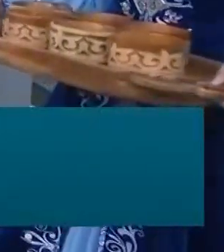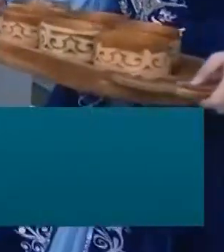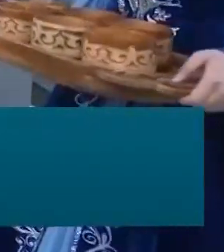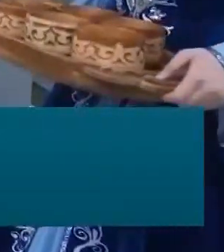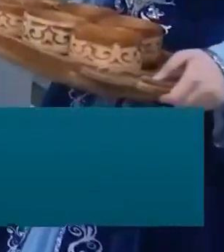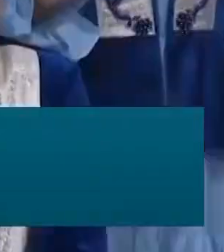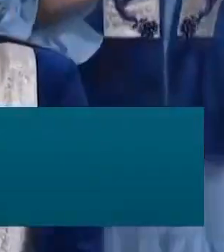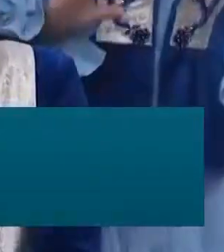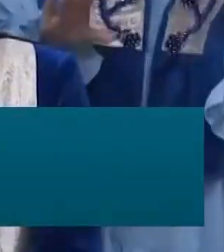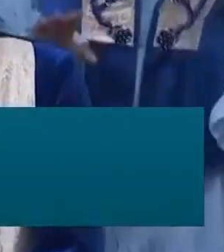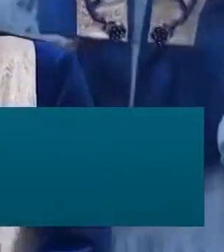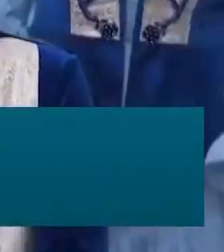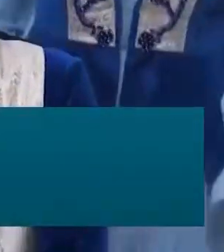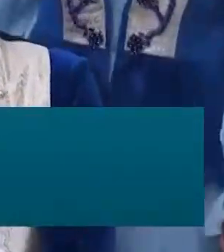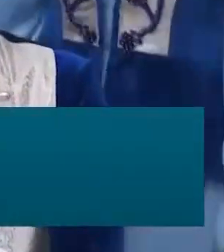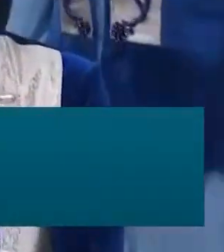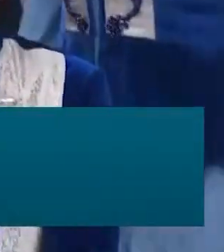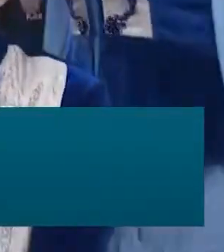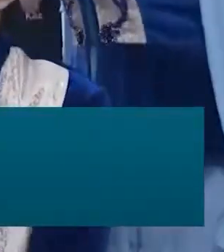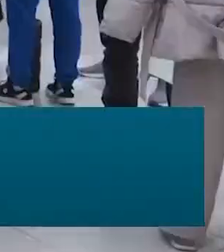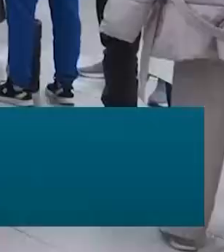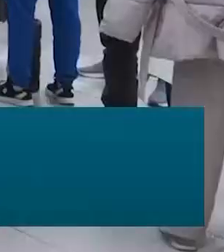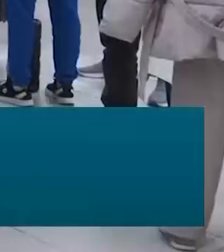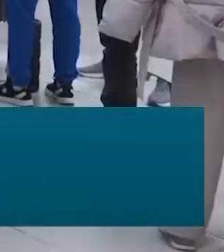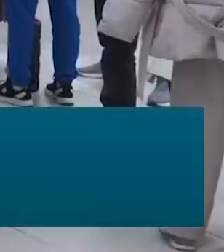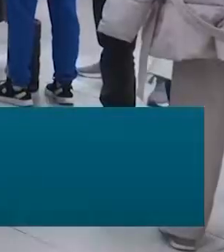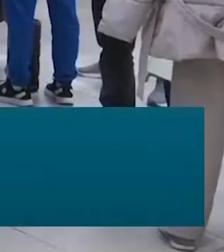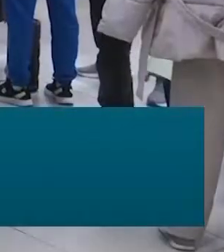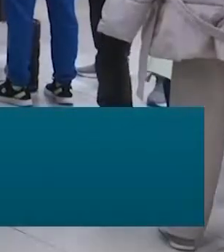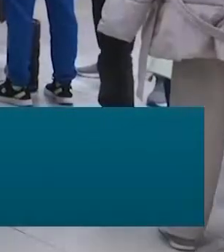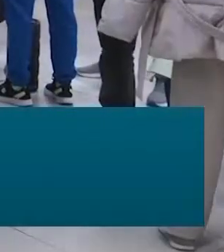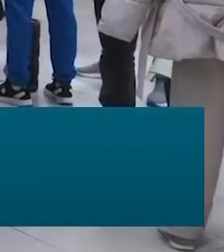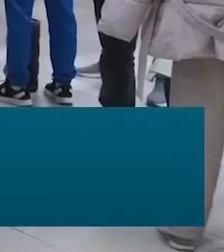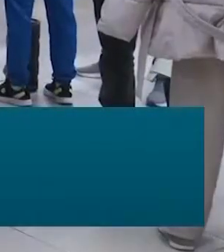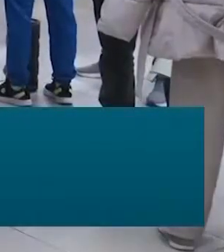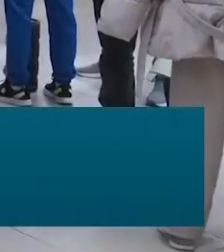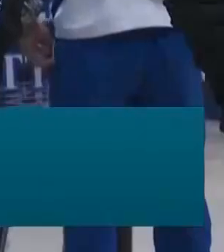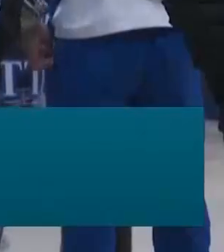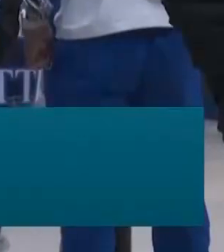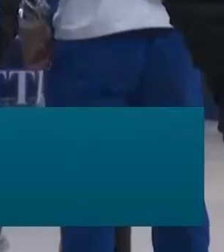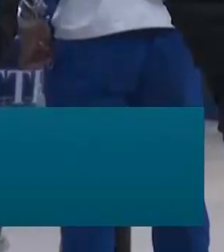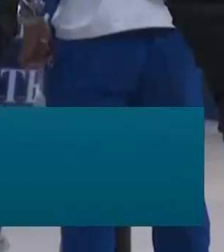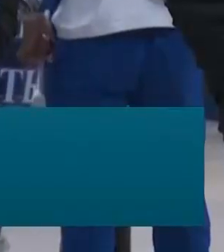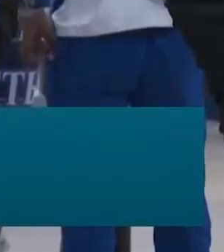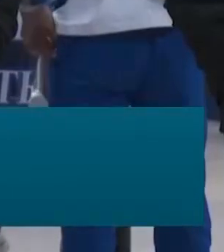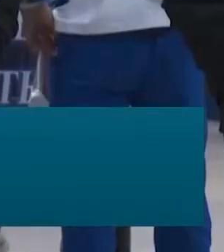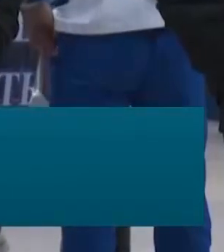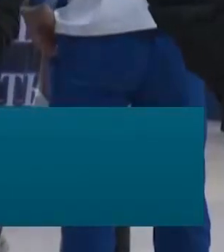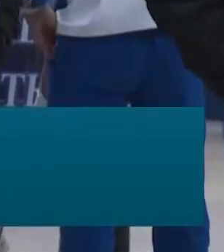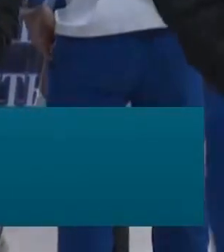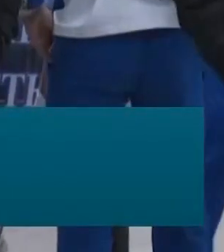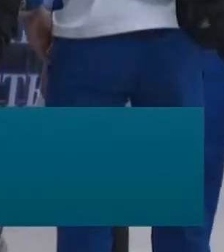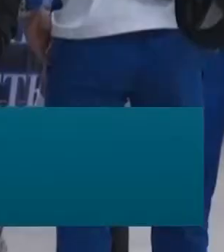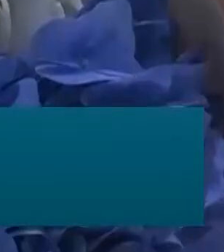Молодежная сборная Казахстана по боксу достигла выдающегося успеха на чемпионате мира, который прошел в Будве, Черногория.